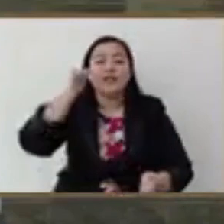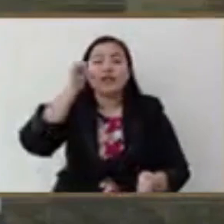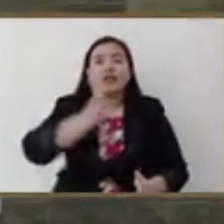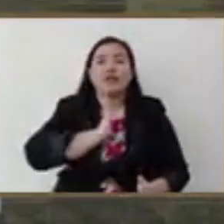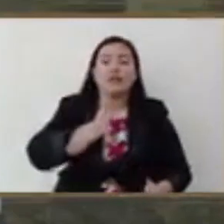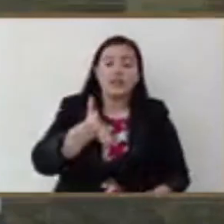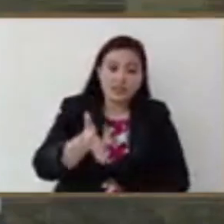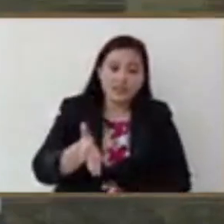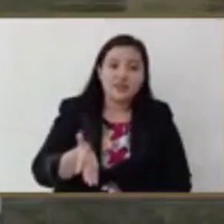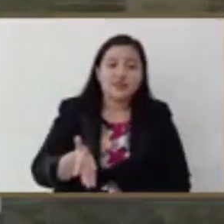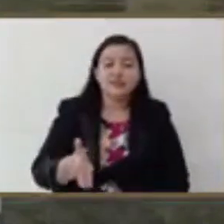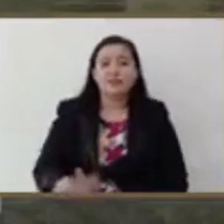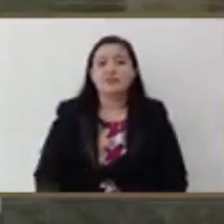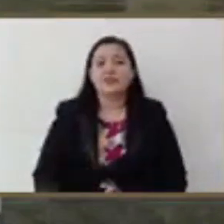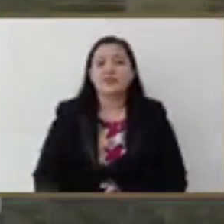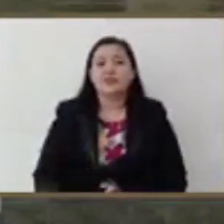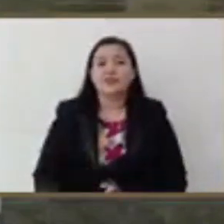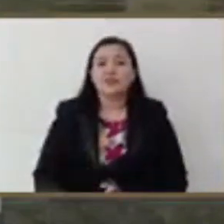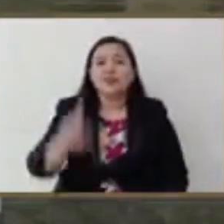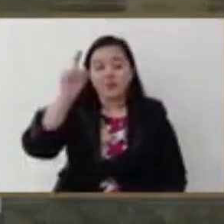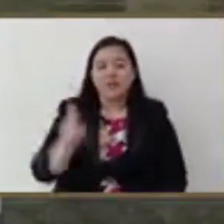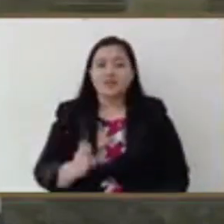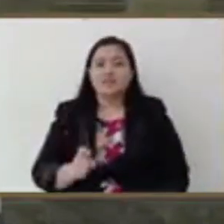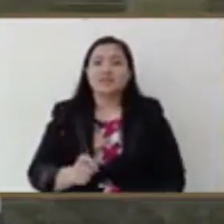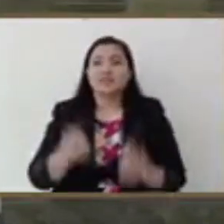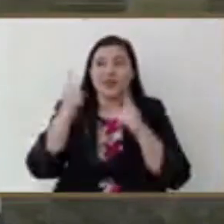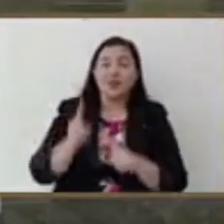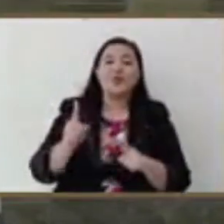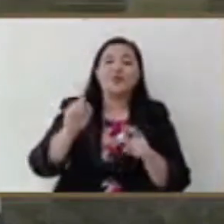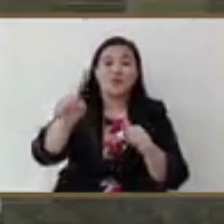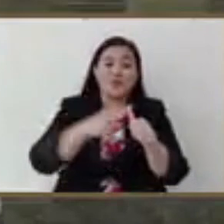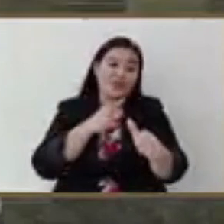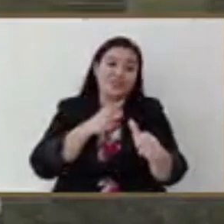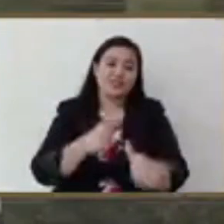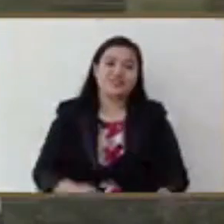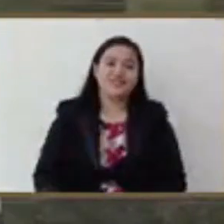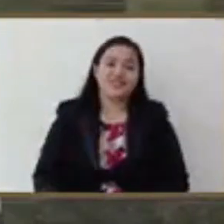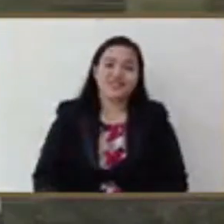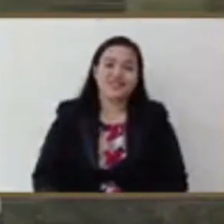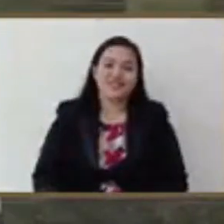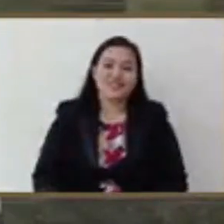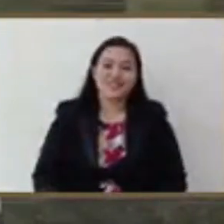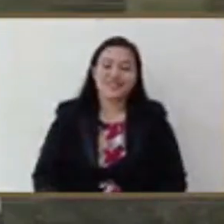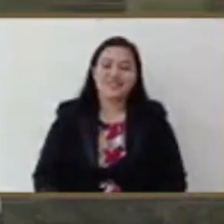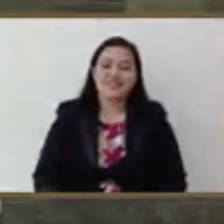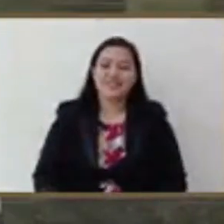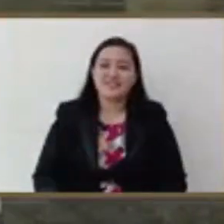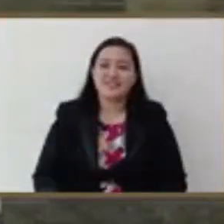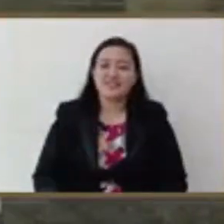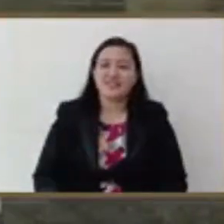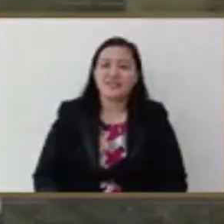sasabihin nyo, kayo na po, kayo na. Eh, para tayo nag-aaway patuloy eh. You see? So, you